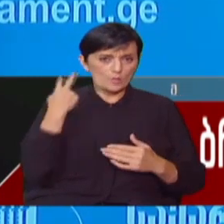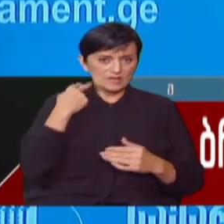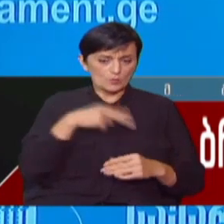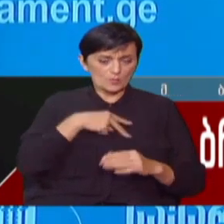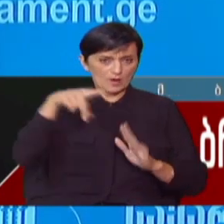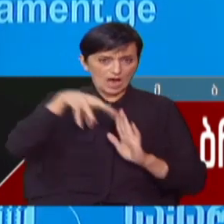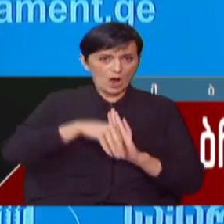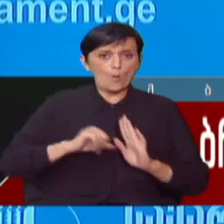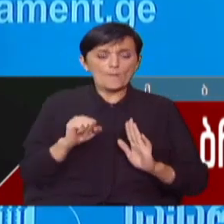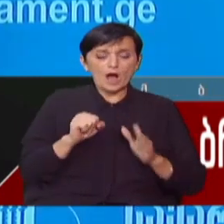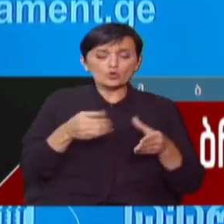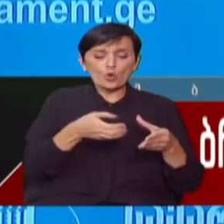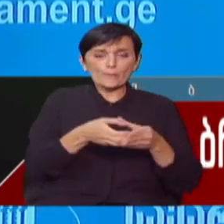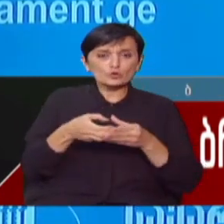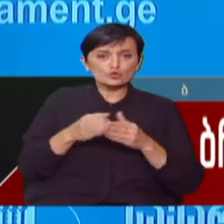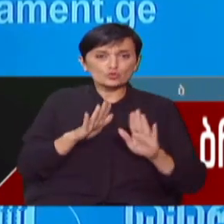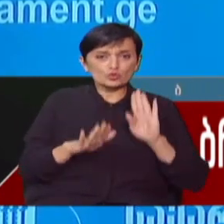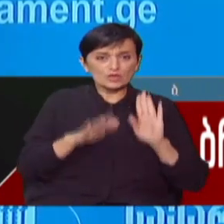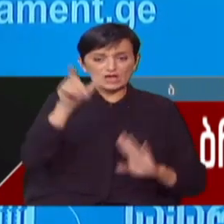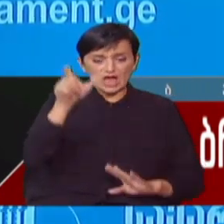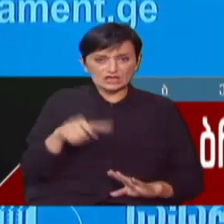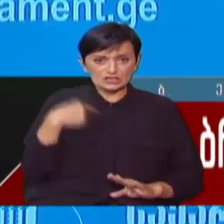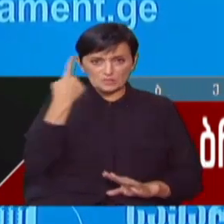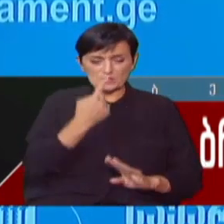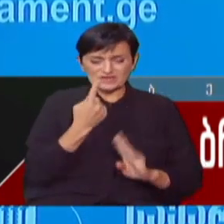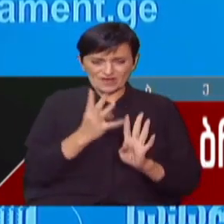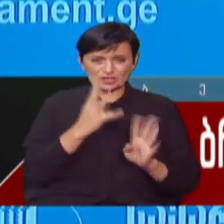პარლამენტში, მეგობრობის ჯგუფის ხელმძღვანელის სახით